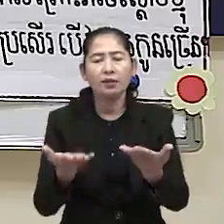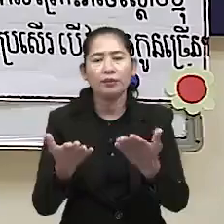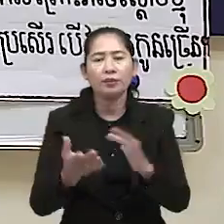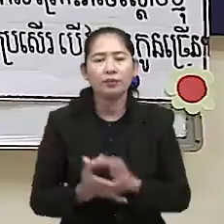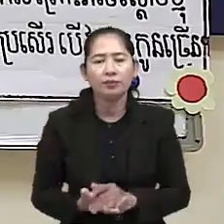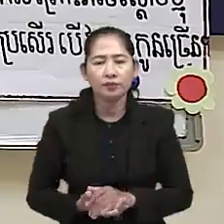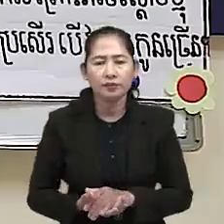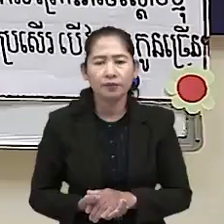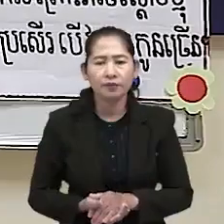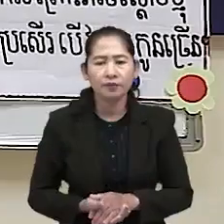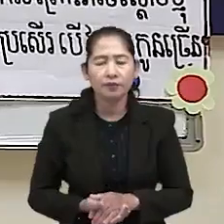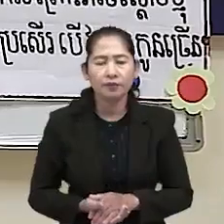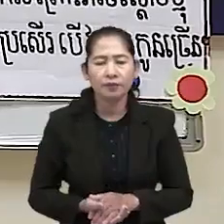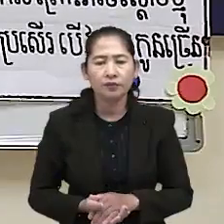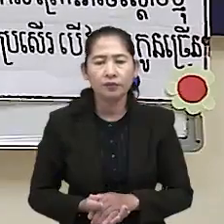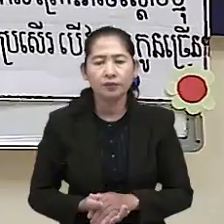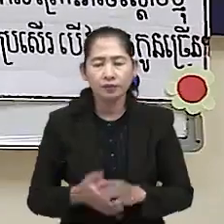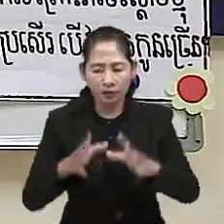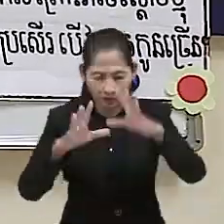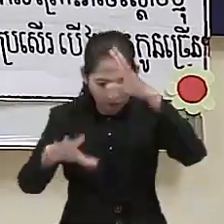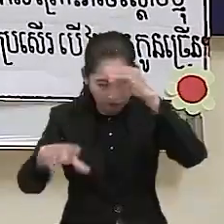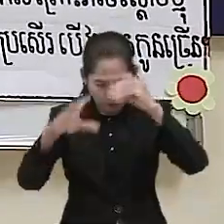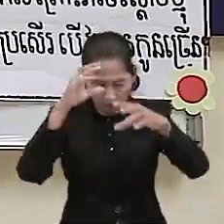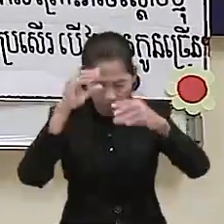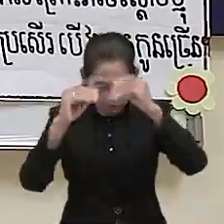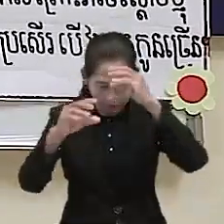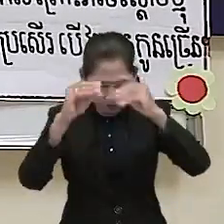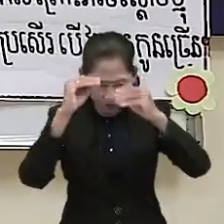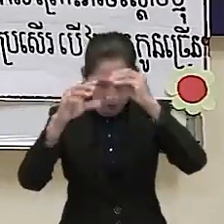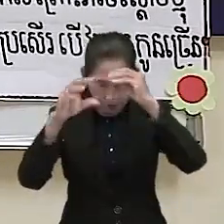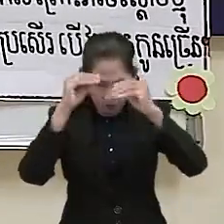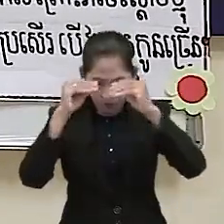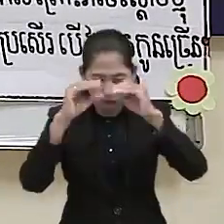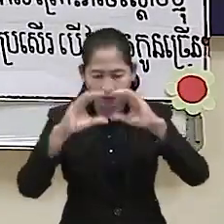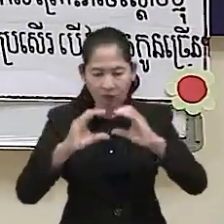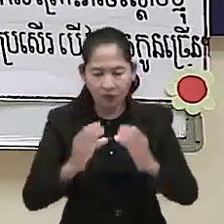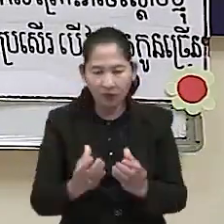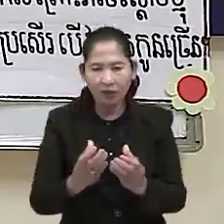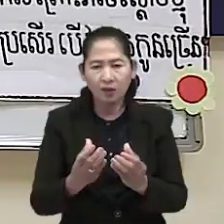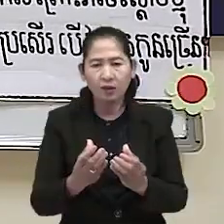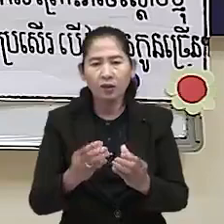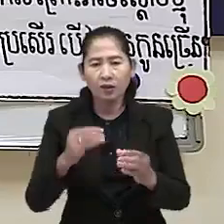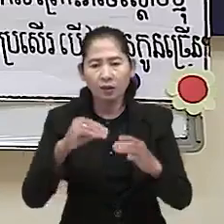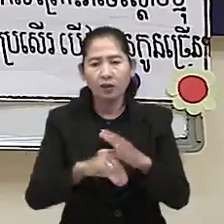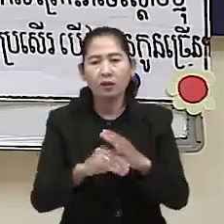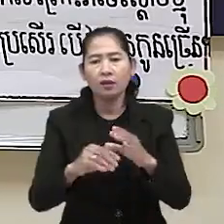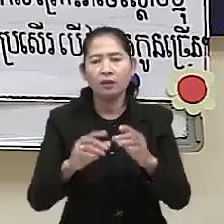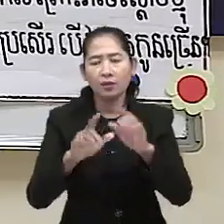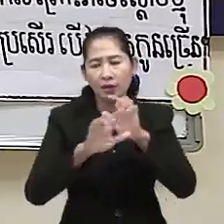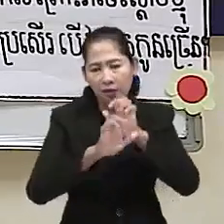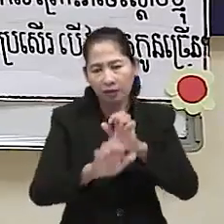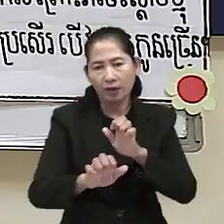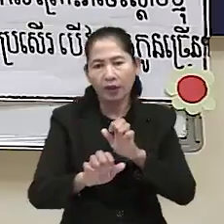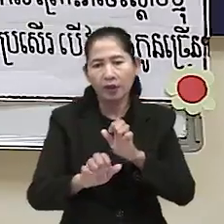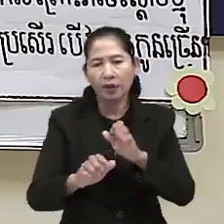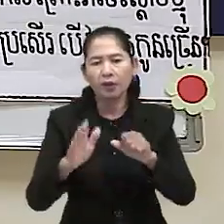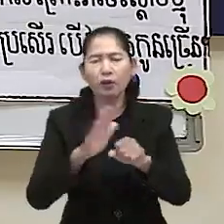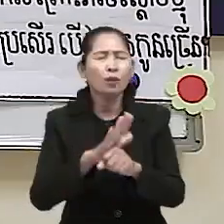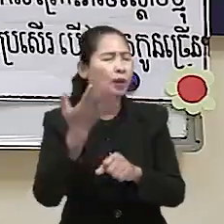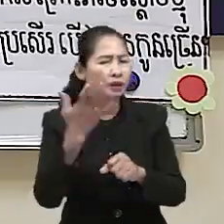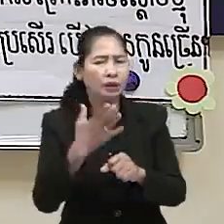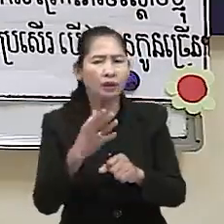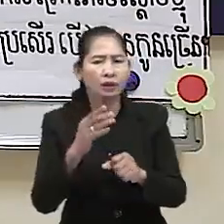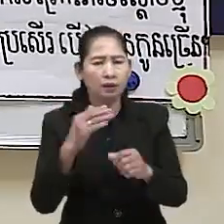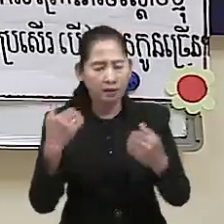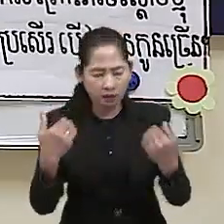ចារៀននៅតាមនៅក្នុងថ្នាក់ក៏ដោយនៅតាមពីចម្ងាយក៏ដោយគឺមិនគ្រប់គ្រាន់ទេអ